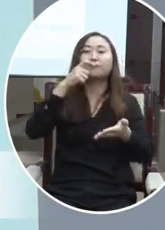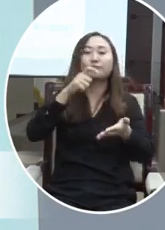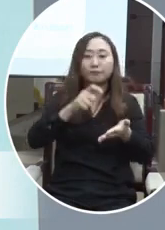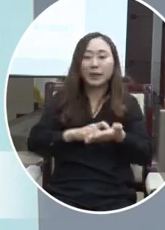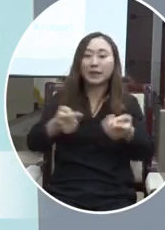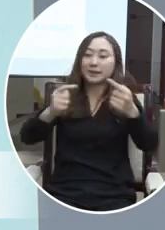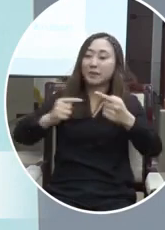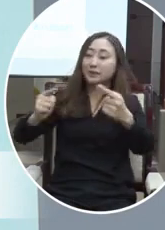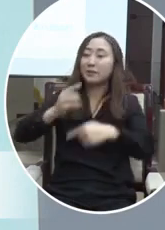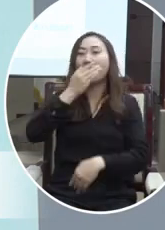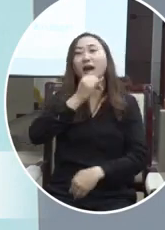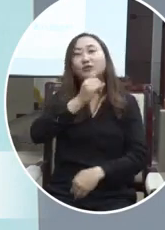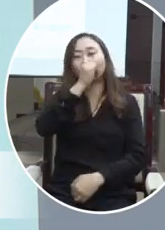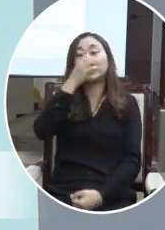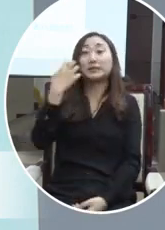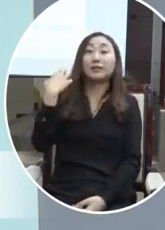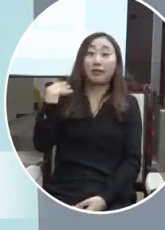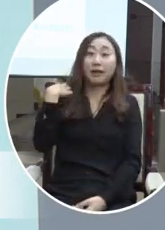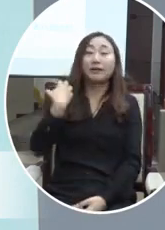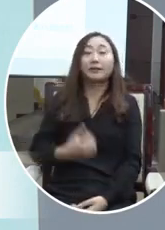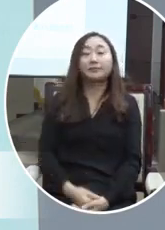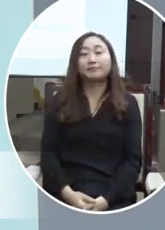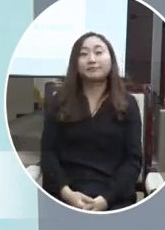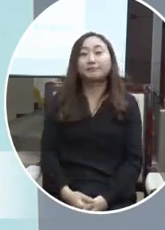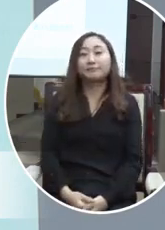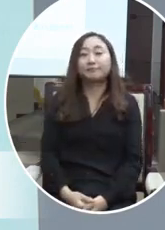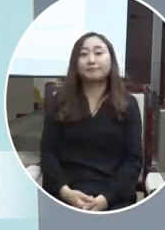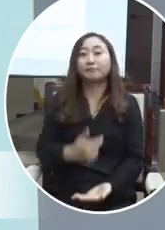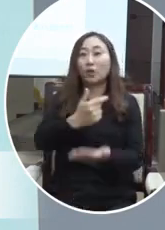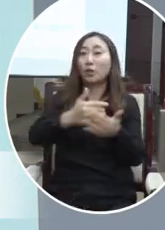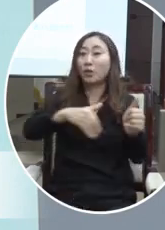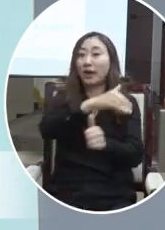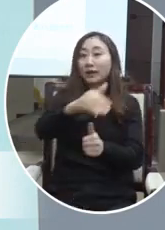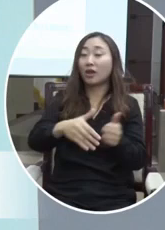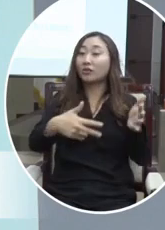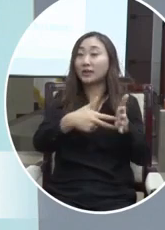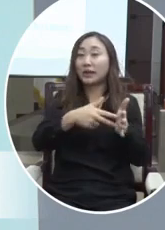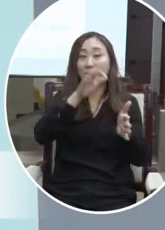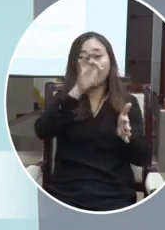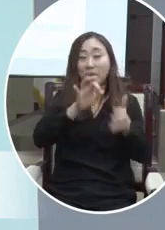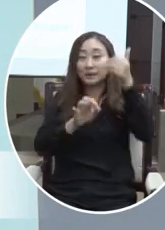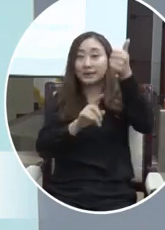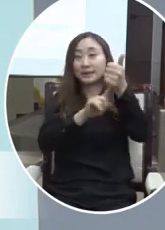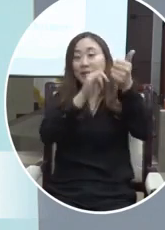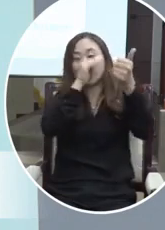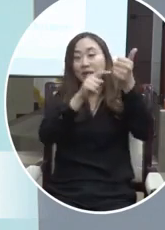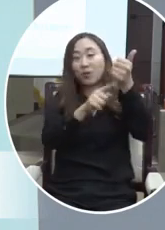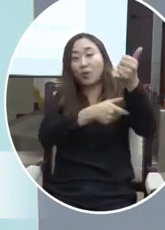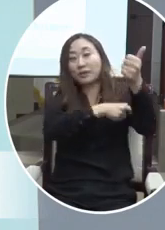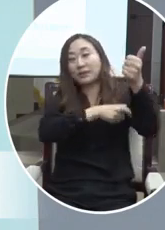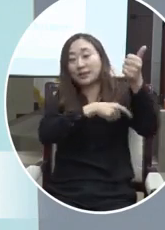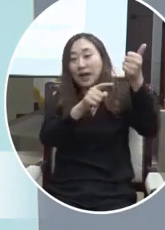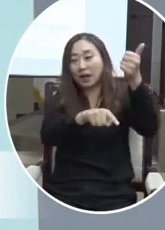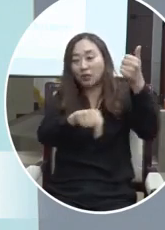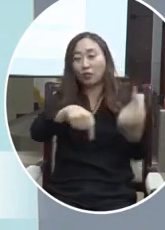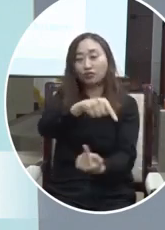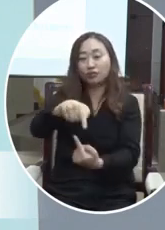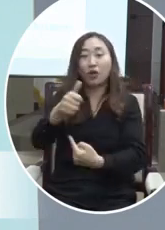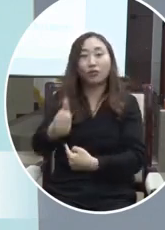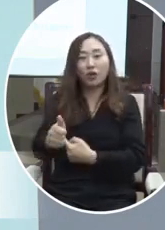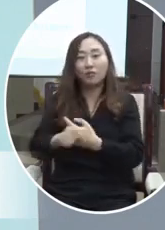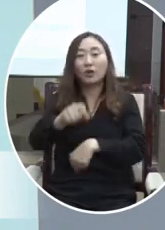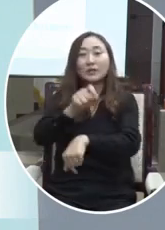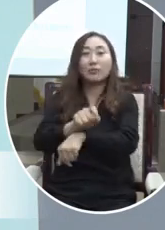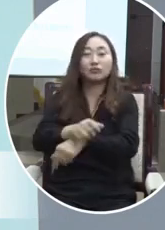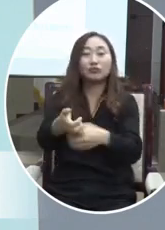있게 구심점 역할을 하고 있습니다. 노원 환경재단 조직 구성을 보면 이사장 아래 이사회, 운영위원회,